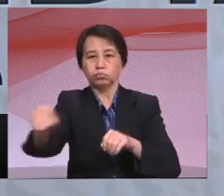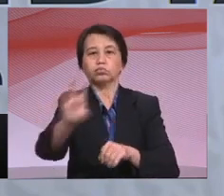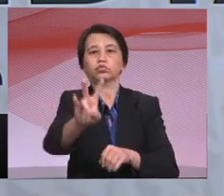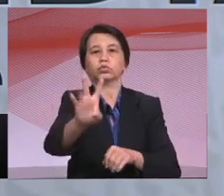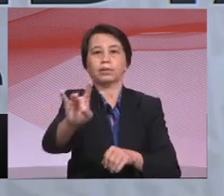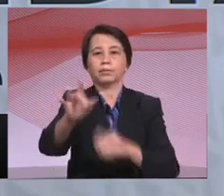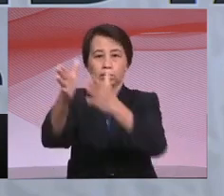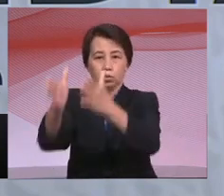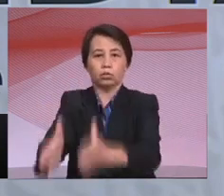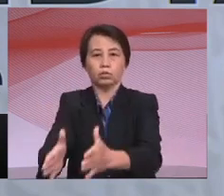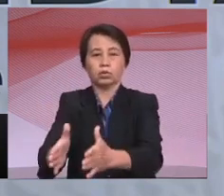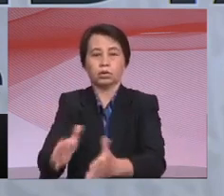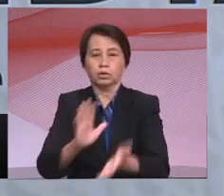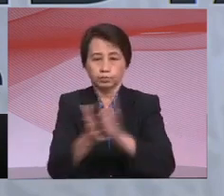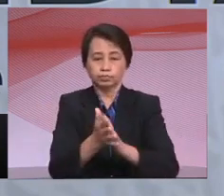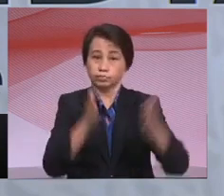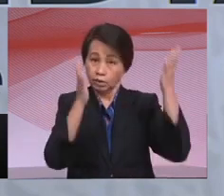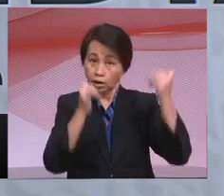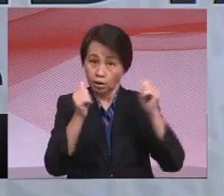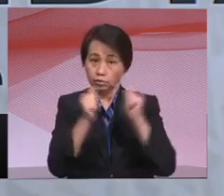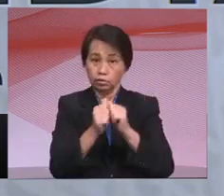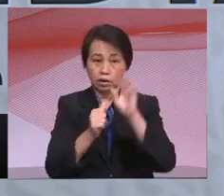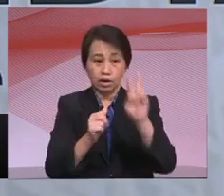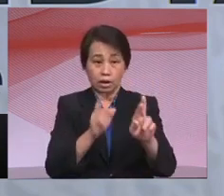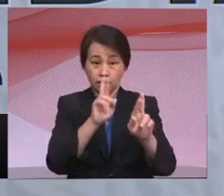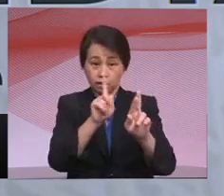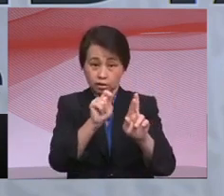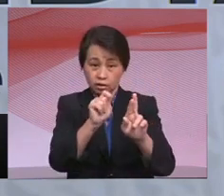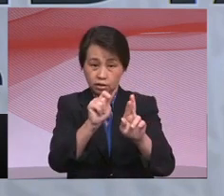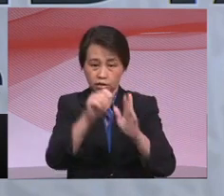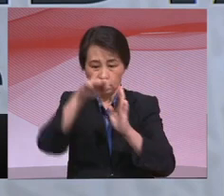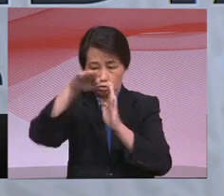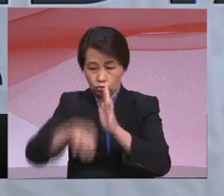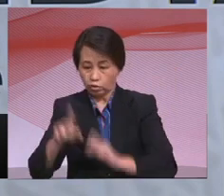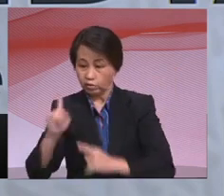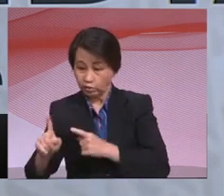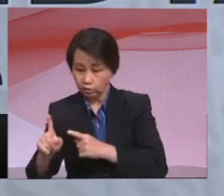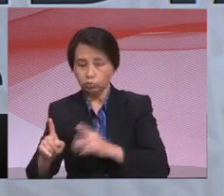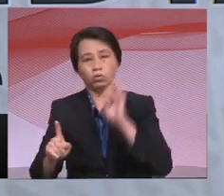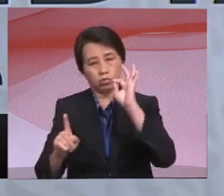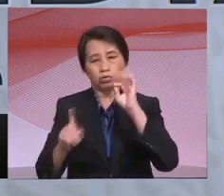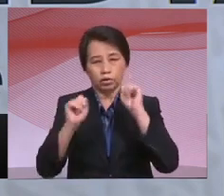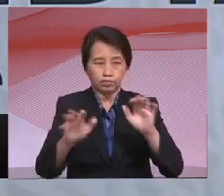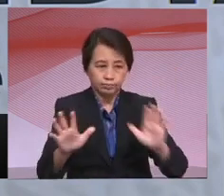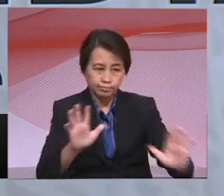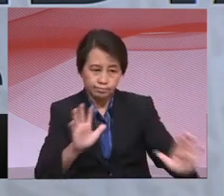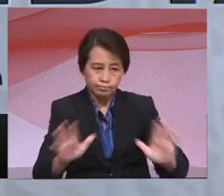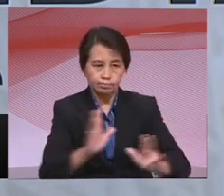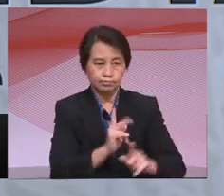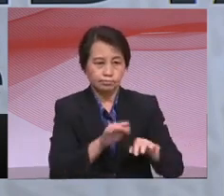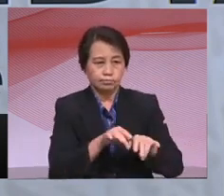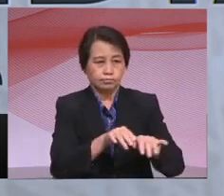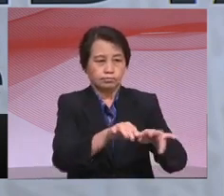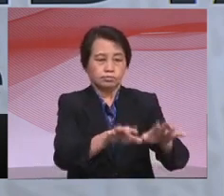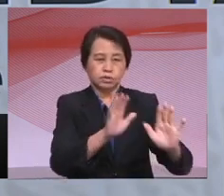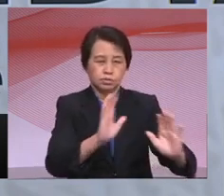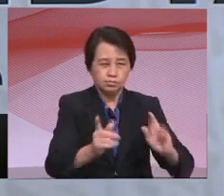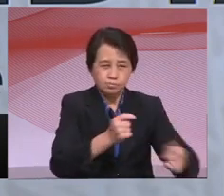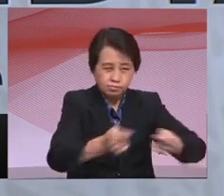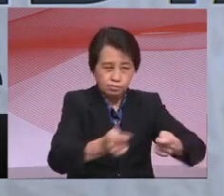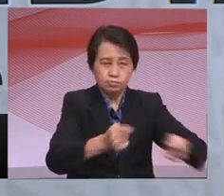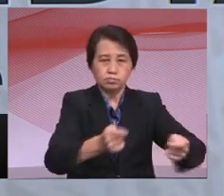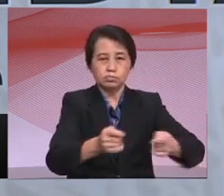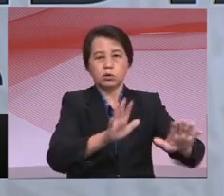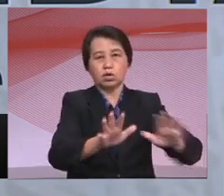78 orang. Jadi kita harap dengan RT yang kurang bersatu, kita dapat kawal penularan jangkitan COVID-19